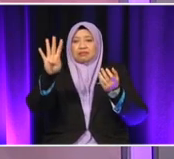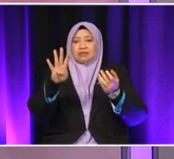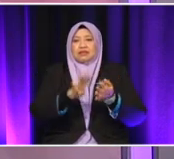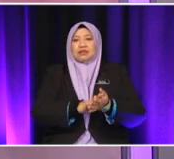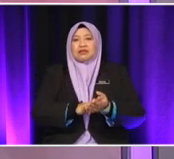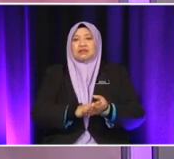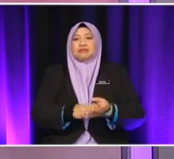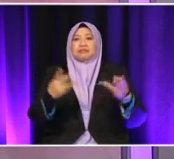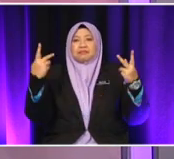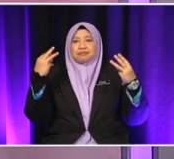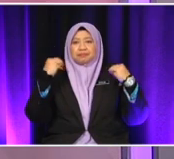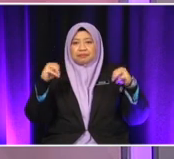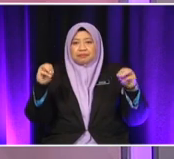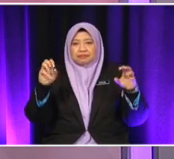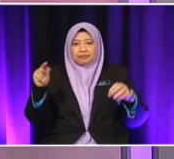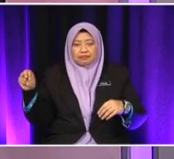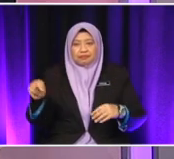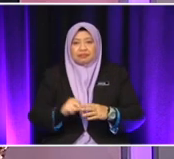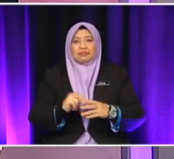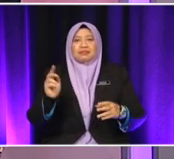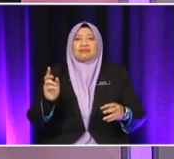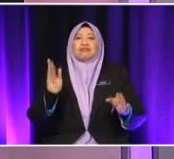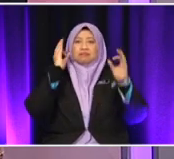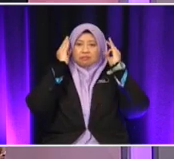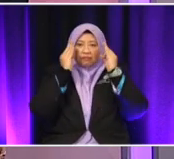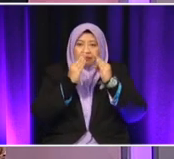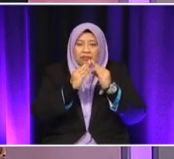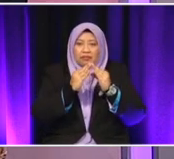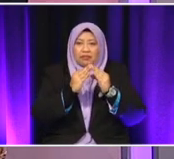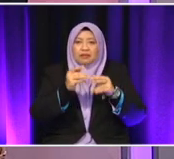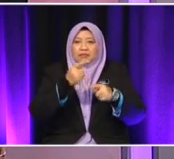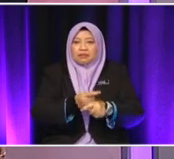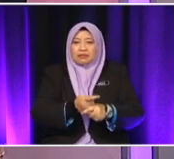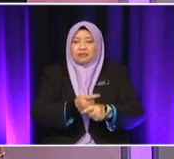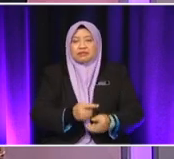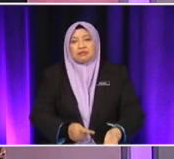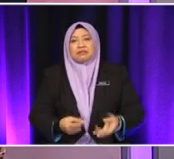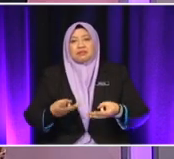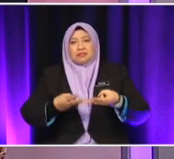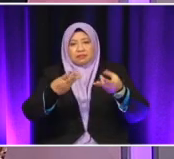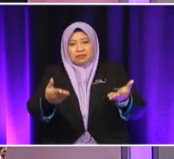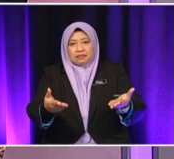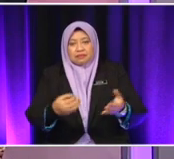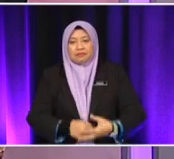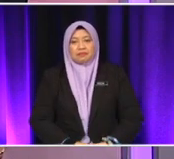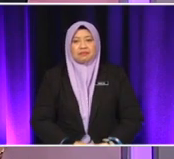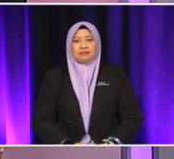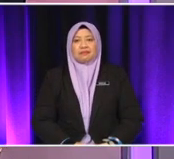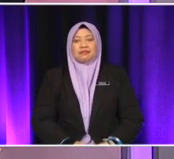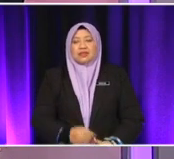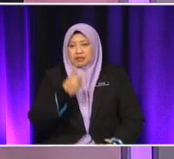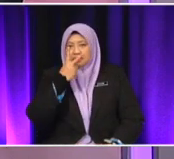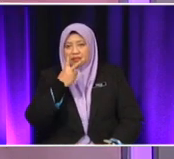pasaran tetapi pada hari ini saya akan fokuskan kepada penentu penawaran Oke kita